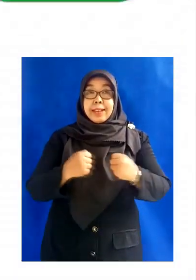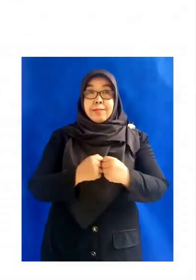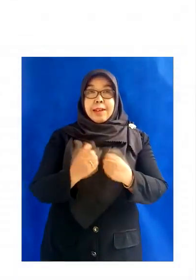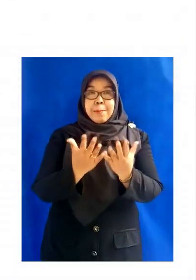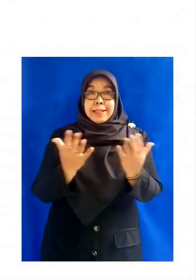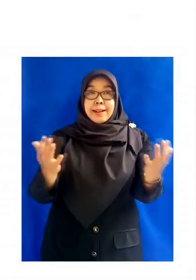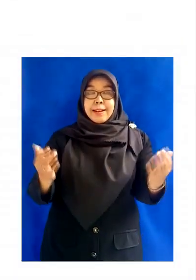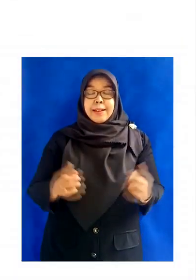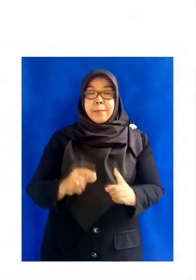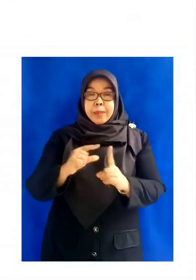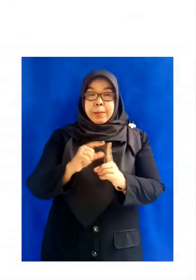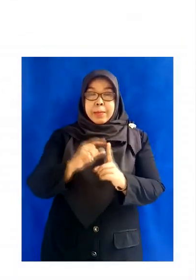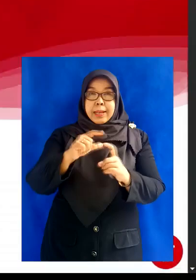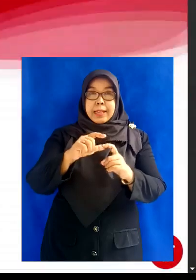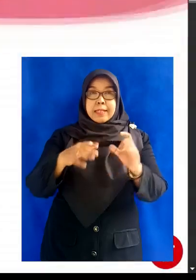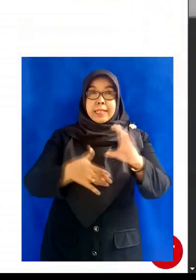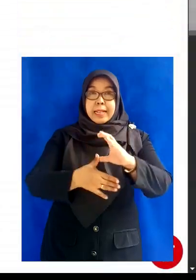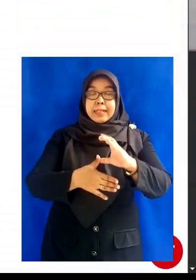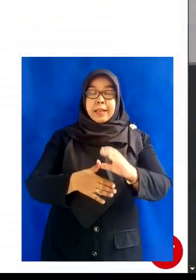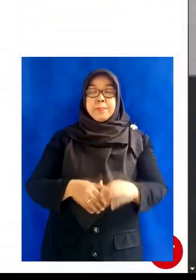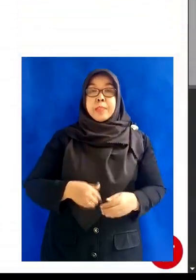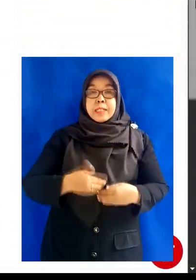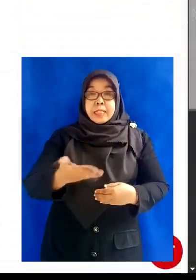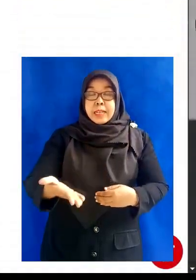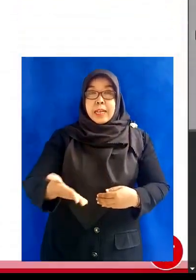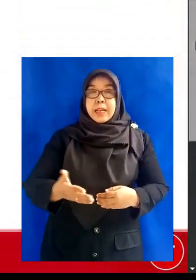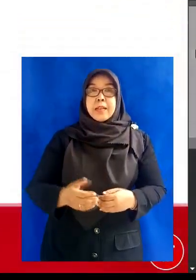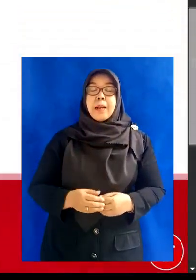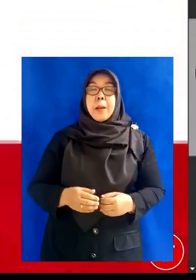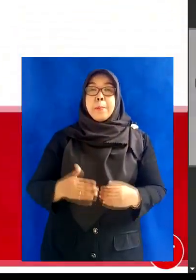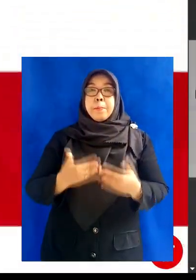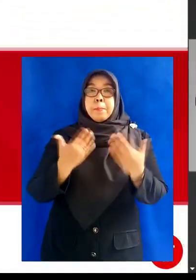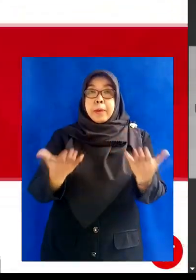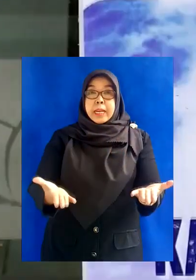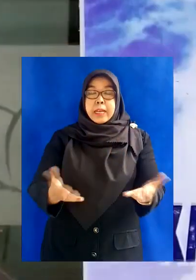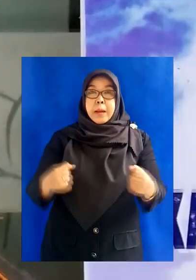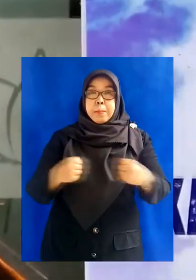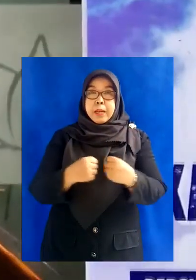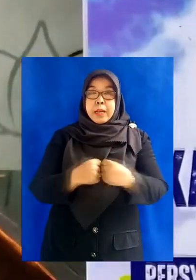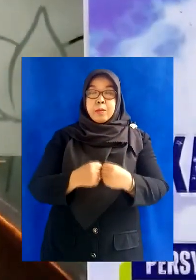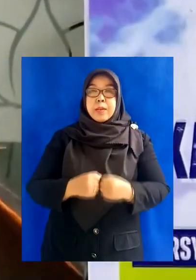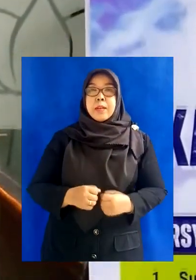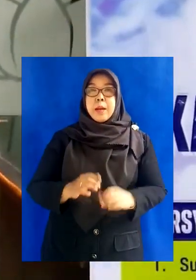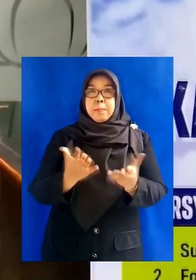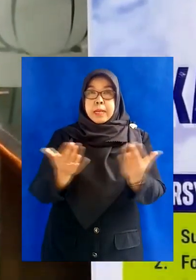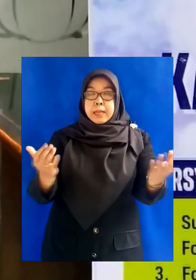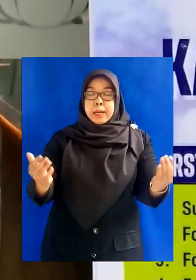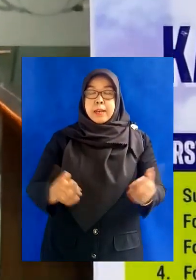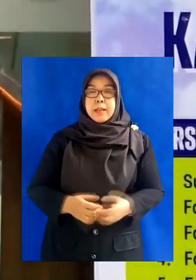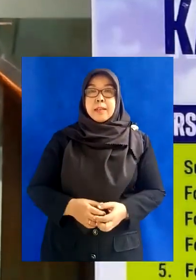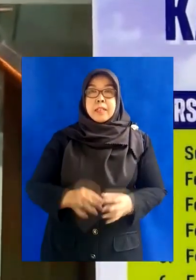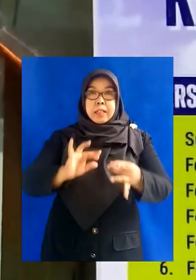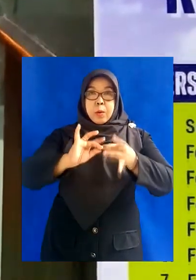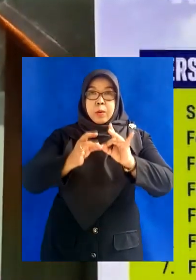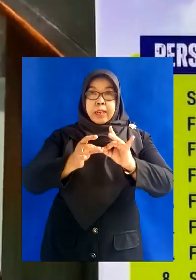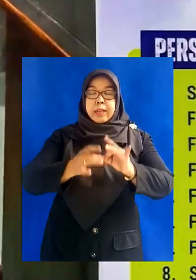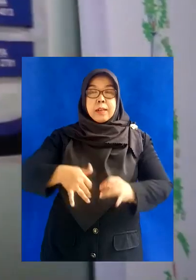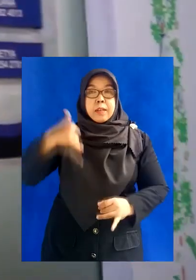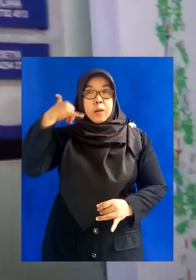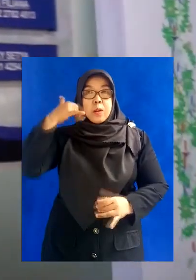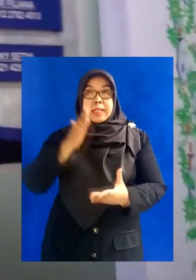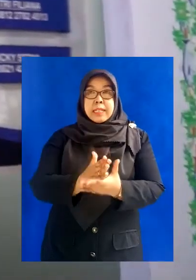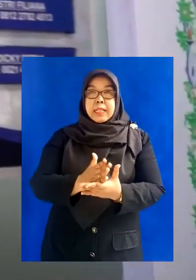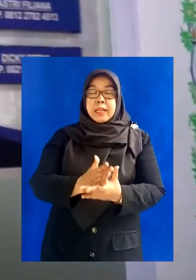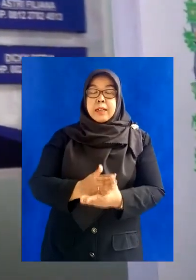Pengaduan masyarakat. PPS Cilacap menyediakan media pengaduan baik online maupun offline. Pengelolaan pengaduan ditangani oleh tim